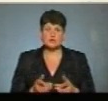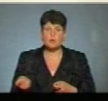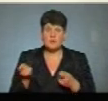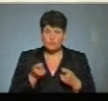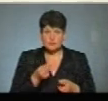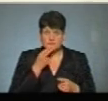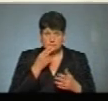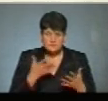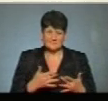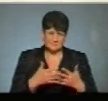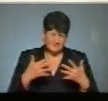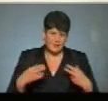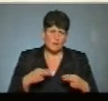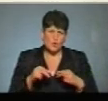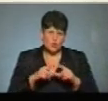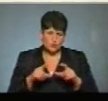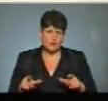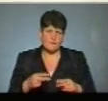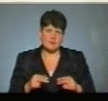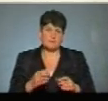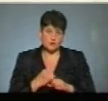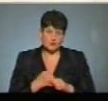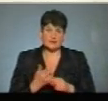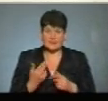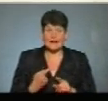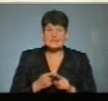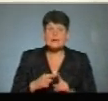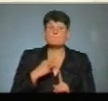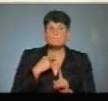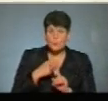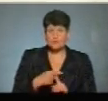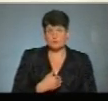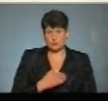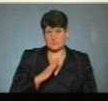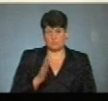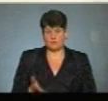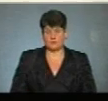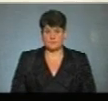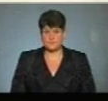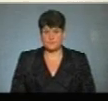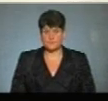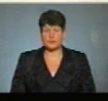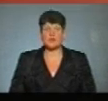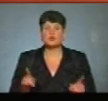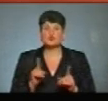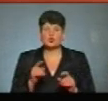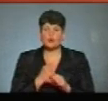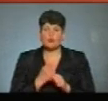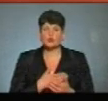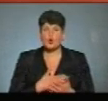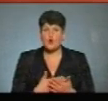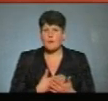їх було менше. Про те, щоб завозили продовольство і магазини продуктові всі працюють – так, це плюс, ми тільки хочемо, щоб це було.